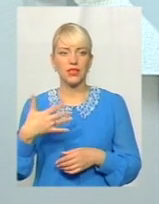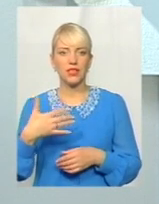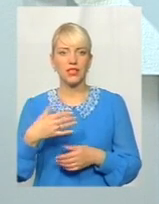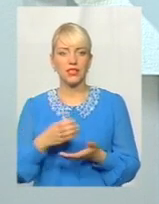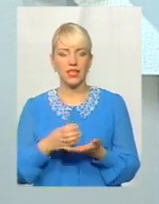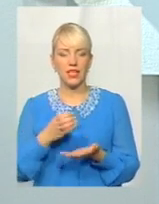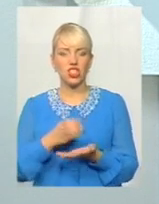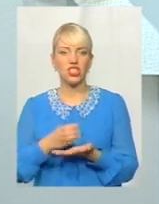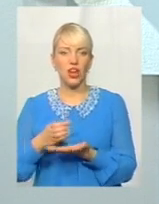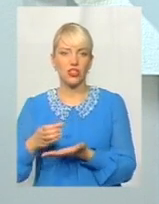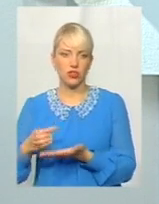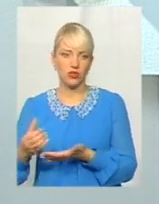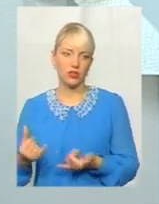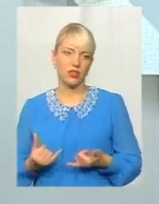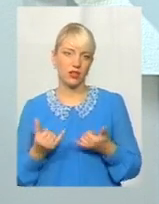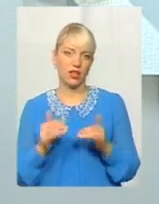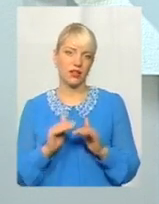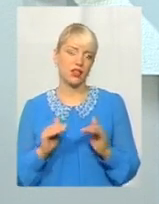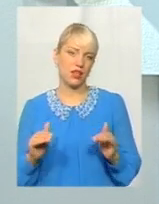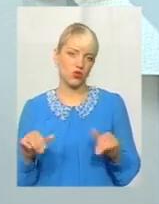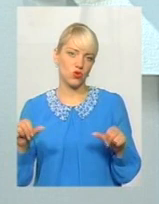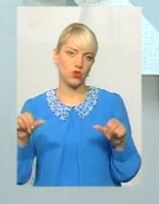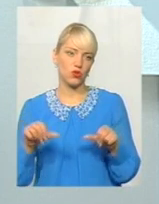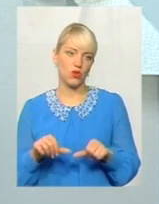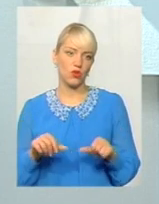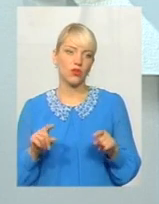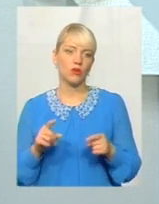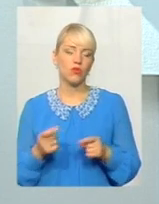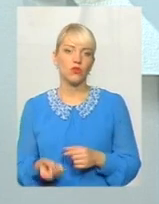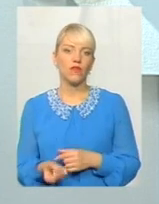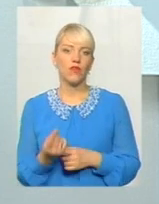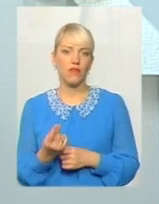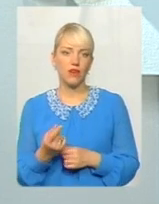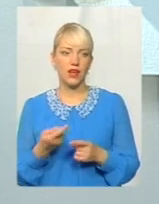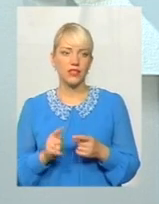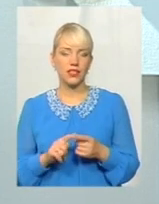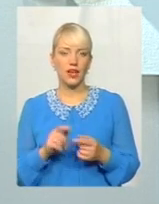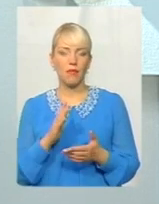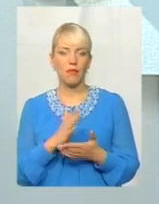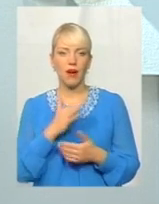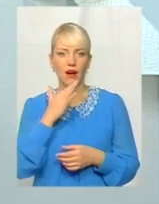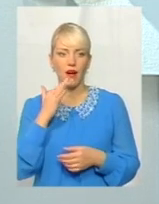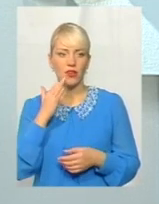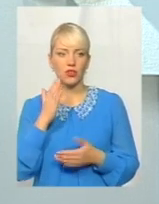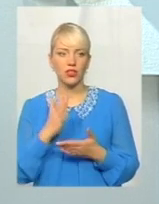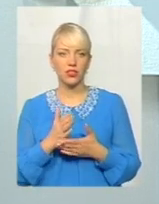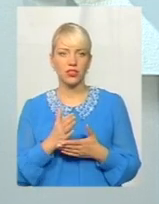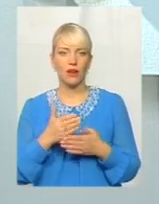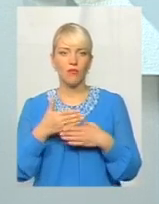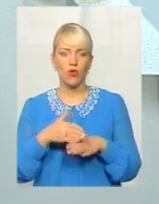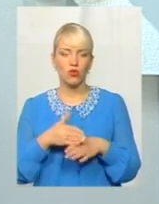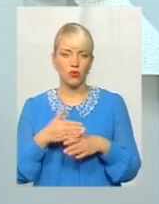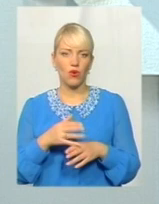чашок для дитячої столової, тому що виявляється, їх багато є. Там вони пошкоджені, то